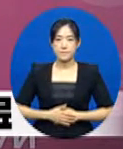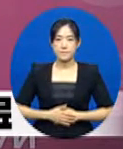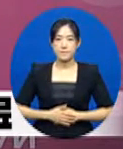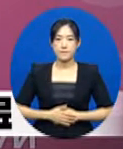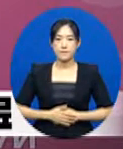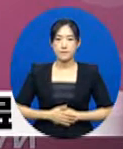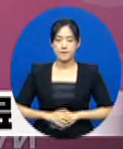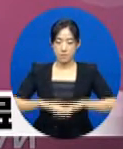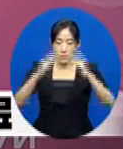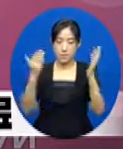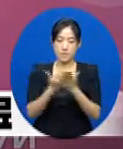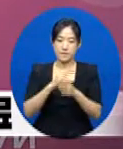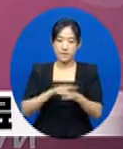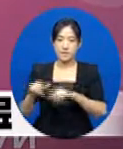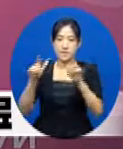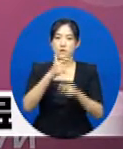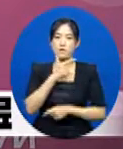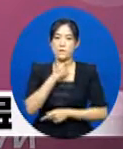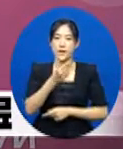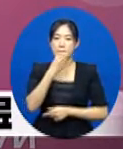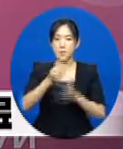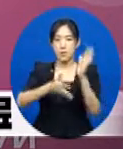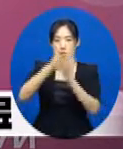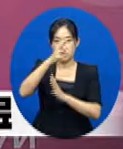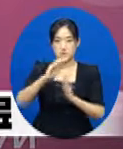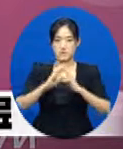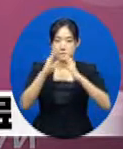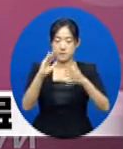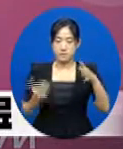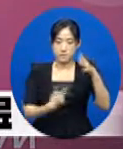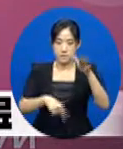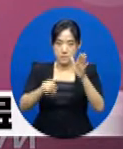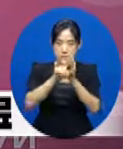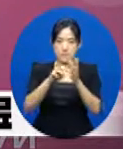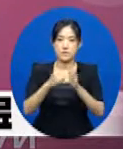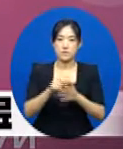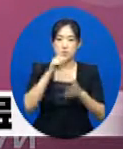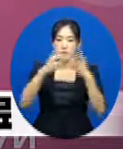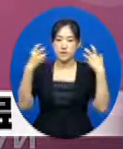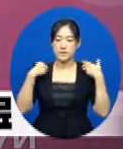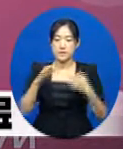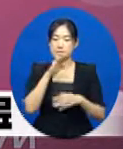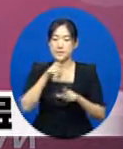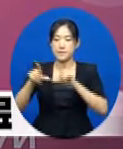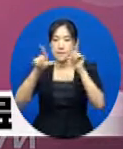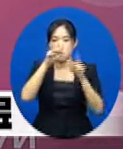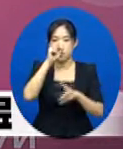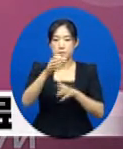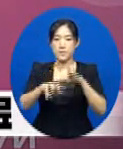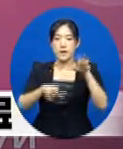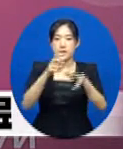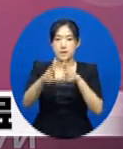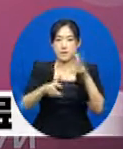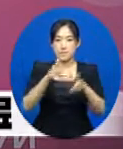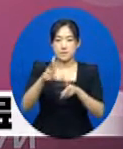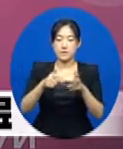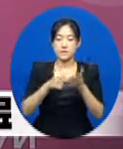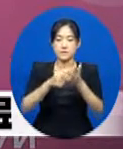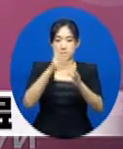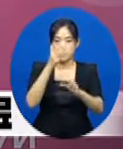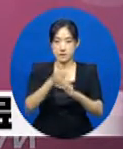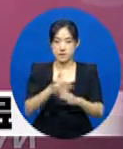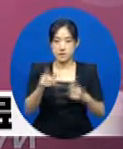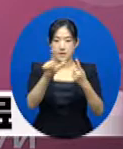누구나 살고 싶은 행복한 도시 건설을 위해 오산시는 참 살기 좋은 마을 가꾸기 사업을 추진하고 있는데요. 지난 1월